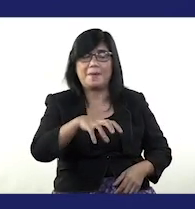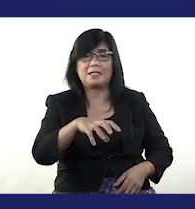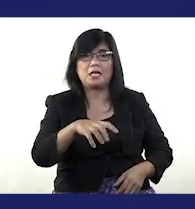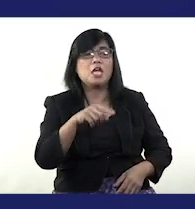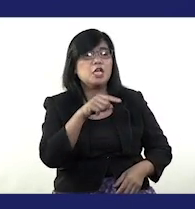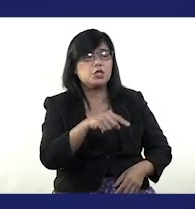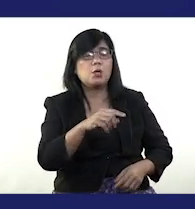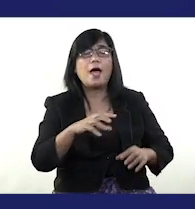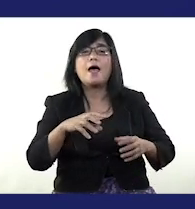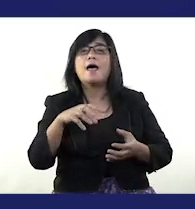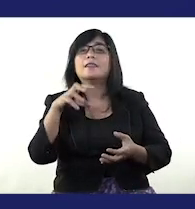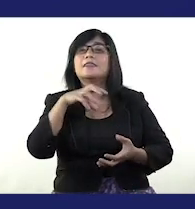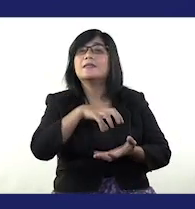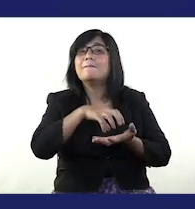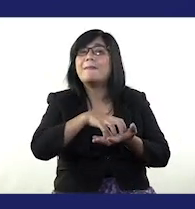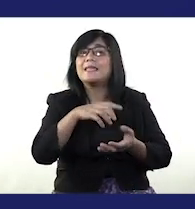bekerja